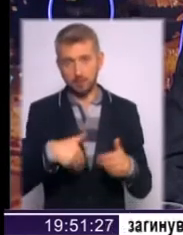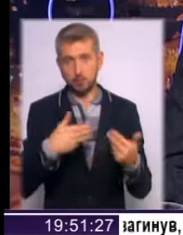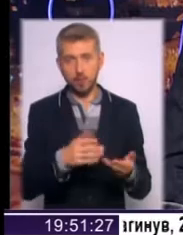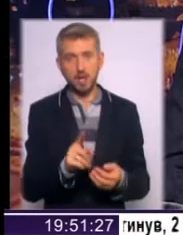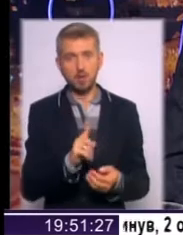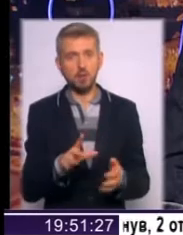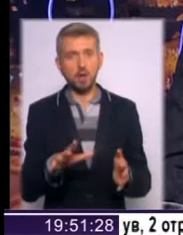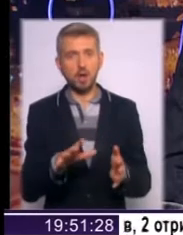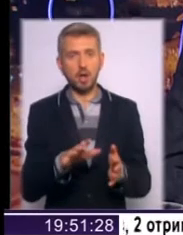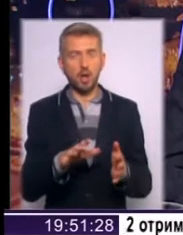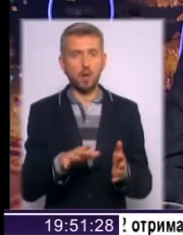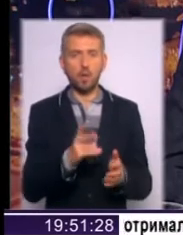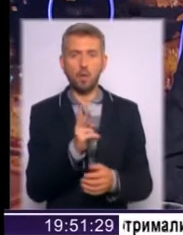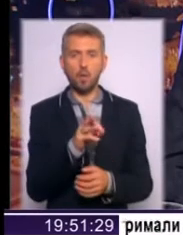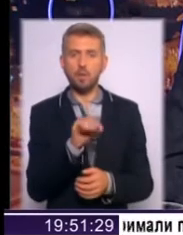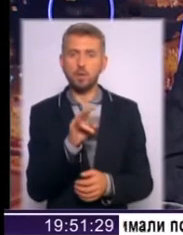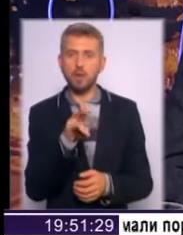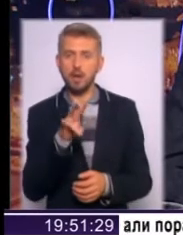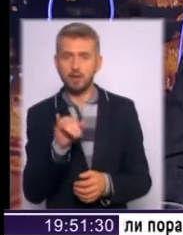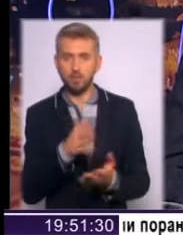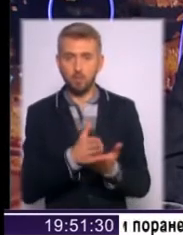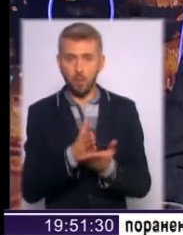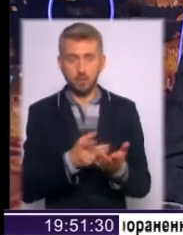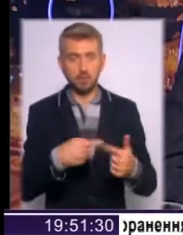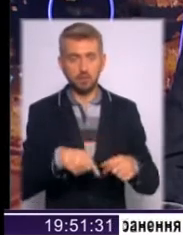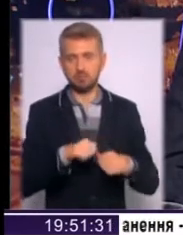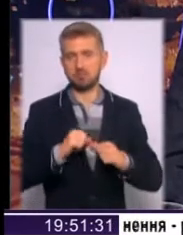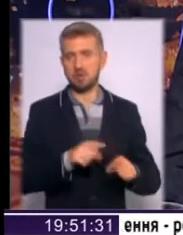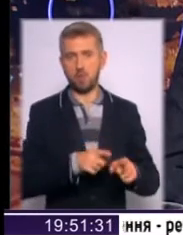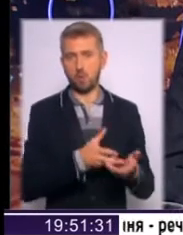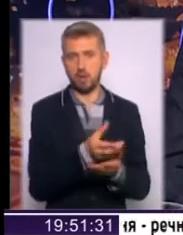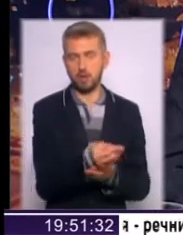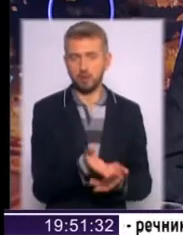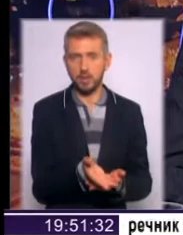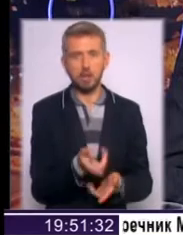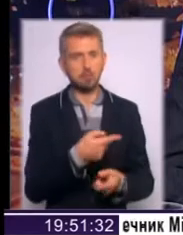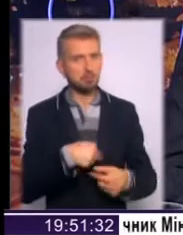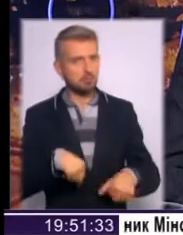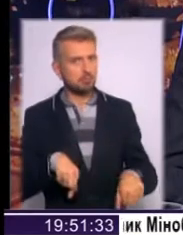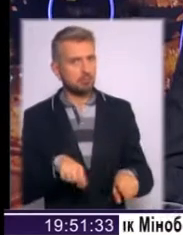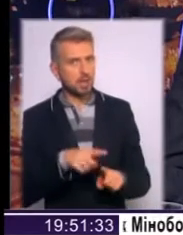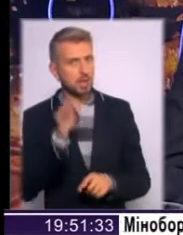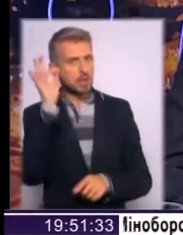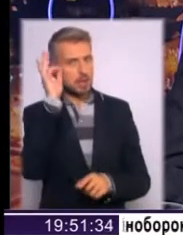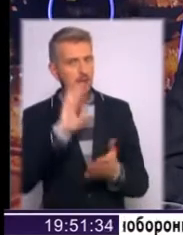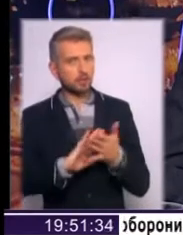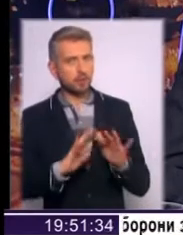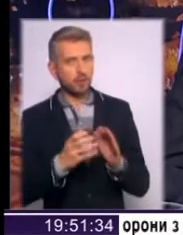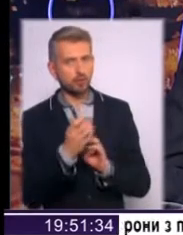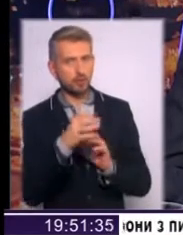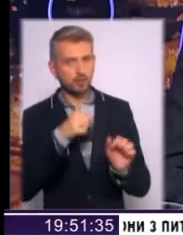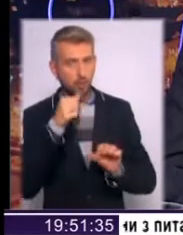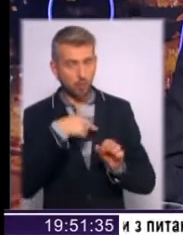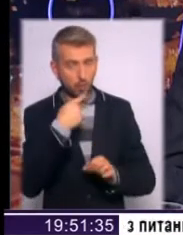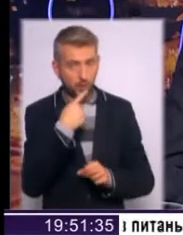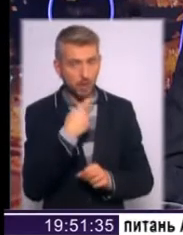щоб енергоносії, комунальні послуги органи місцевого самоврядування самі оплачували. Так. Ми згадали ситуацію 2014 року і